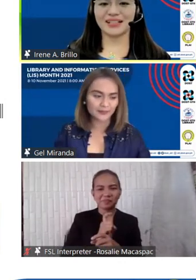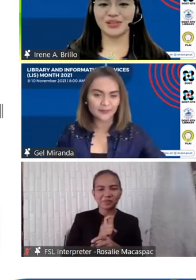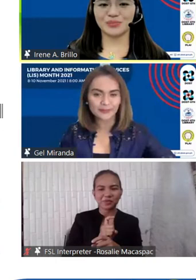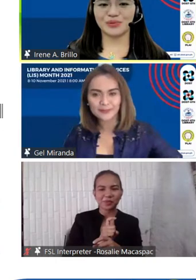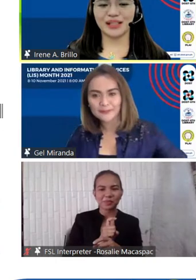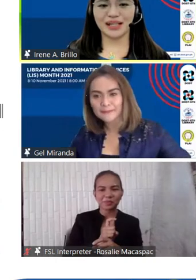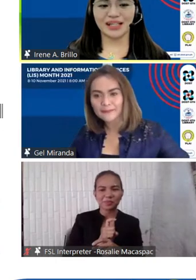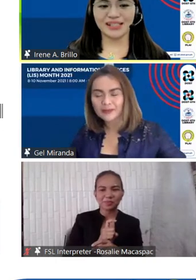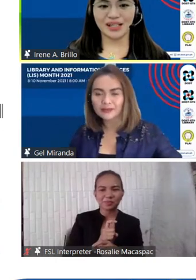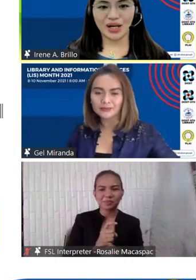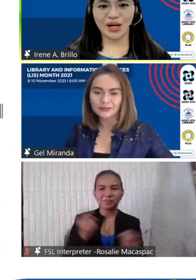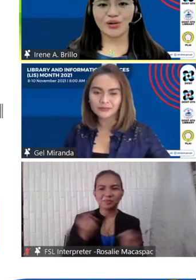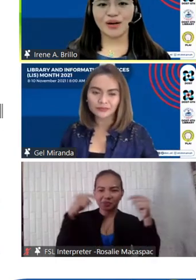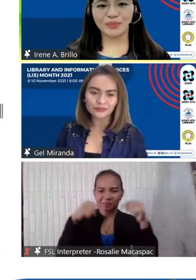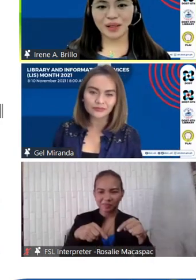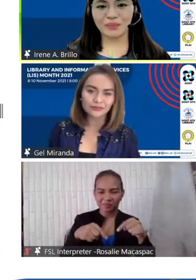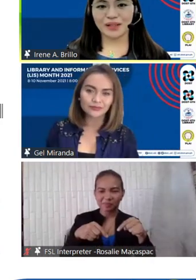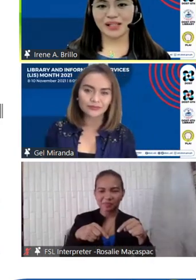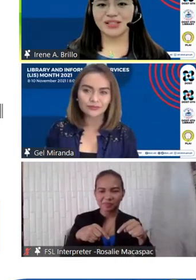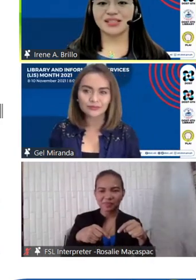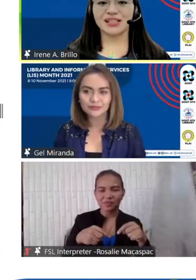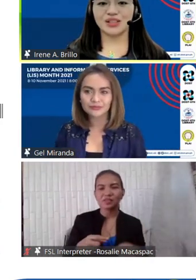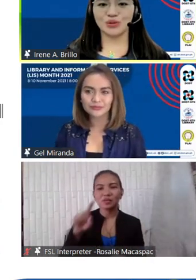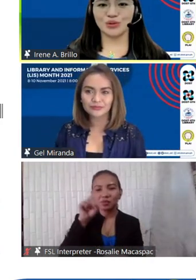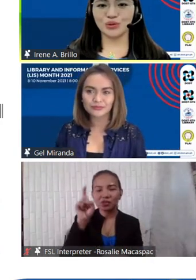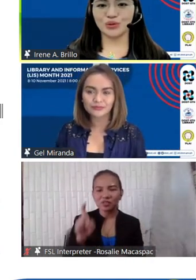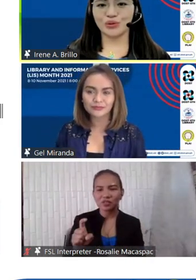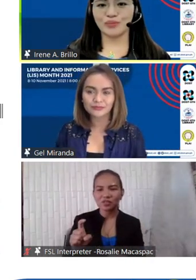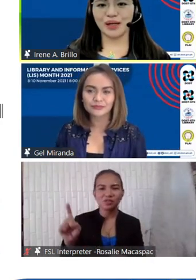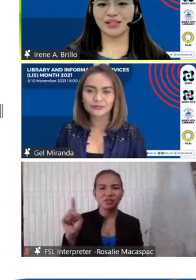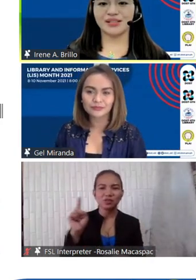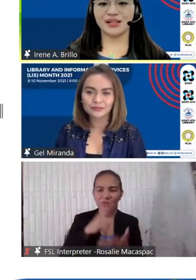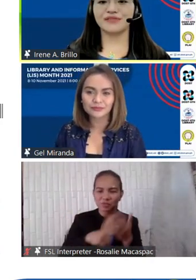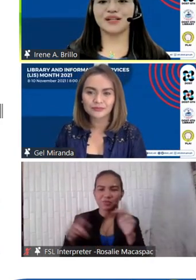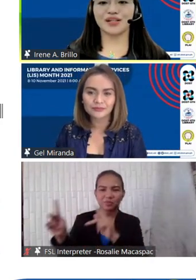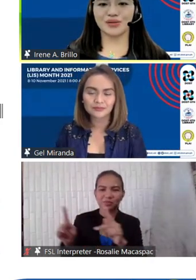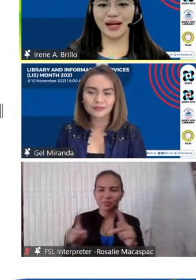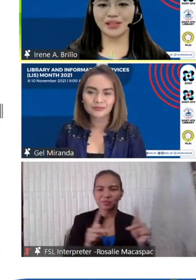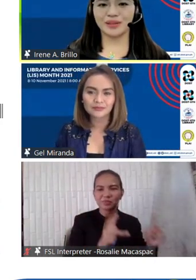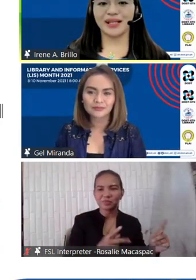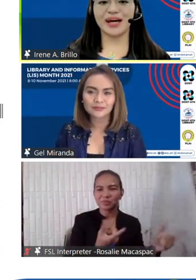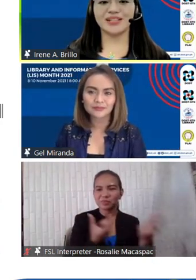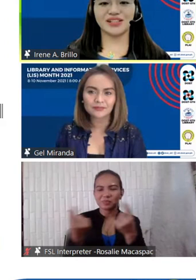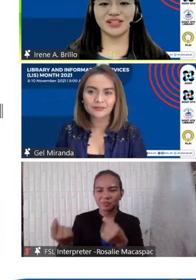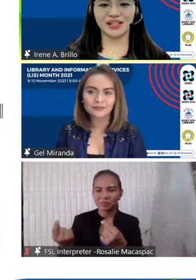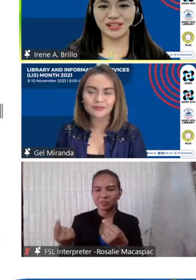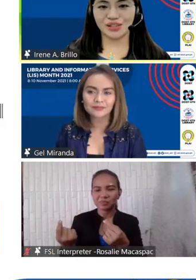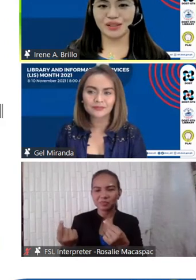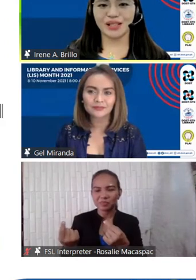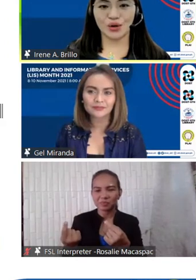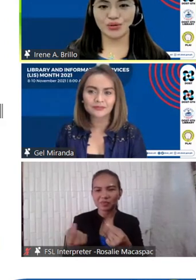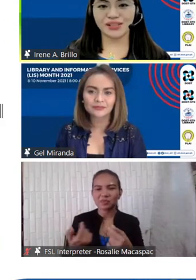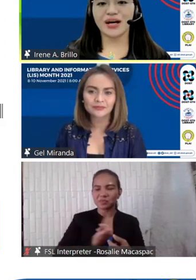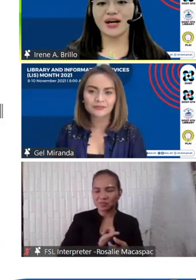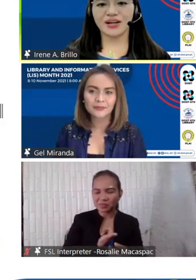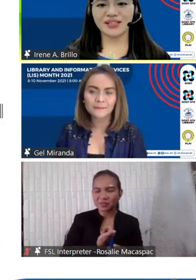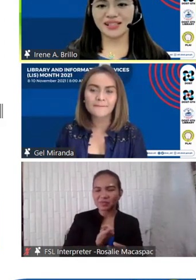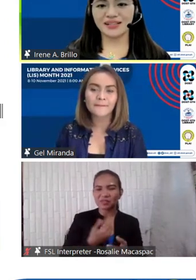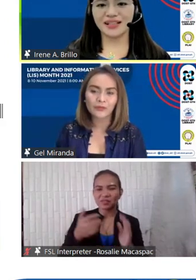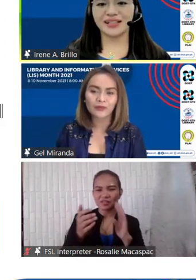attendee. Ang tanong po niya is, what preparations did you do to make yourself credible and knowledgeable